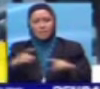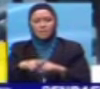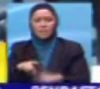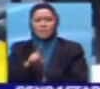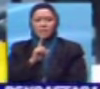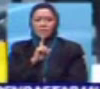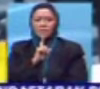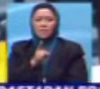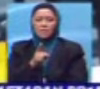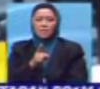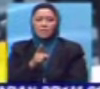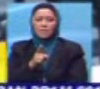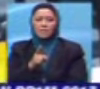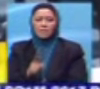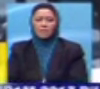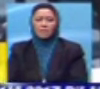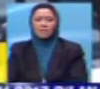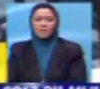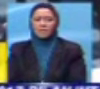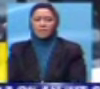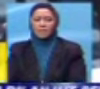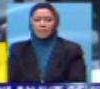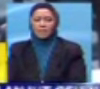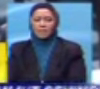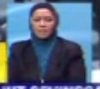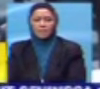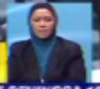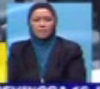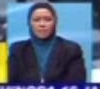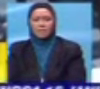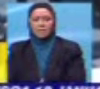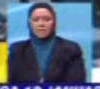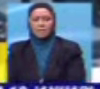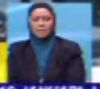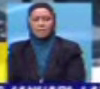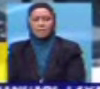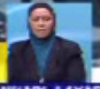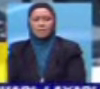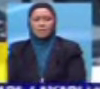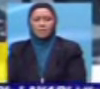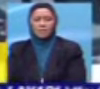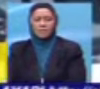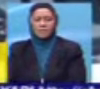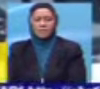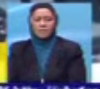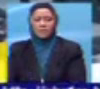وأفكر الآن أدرس اللغة العربية لأفهم القرآن